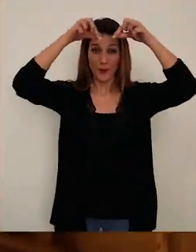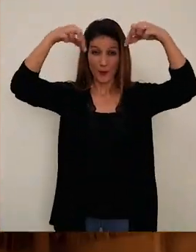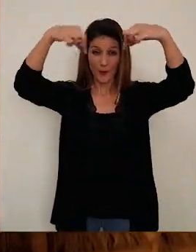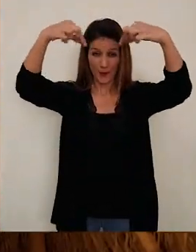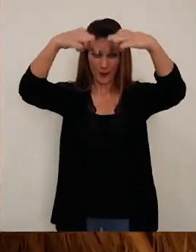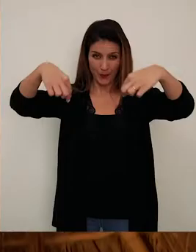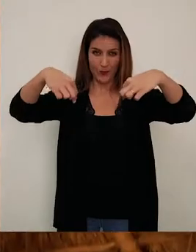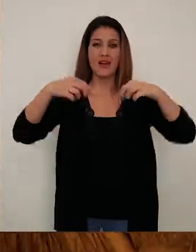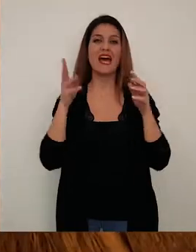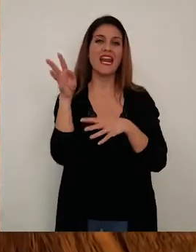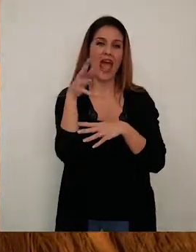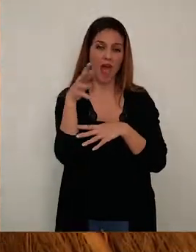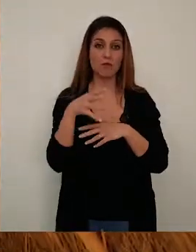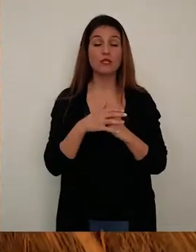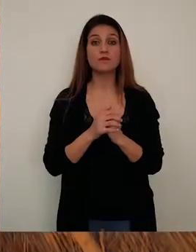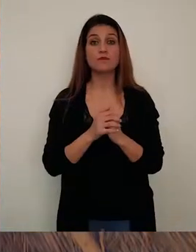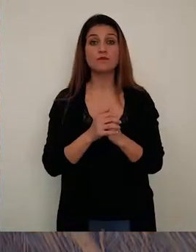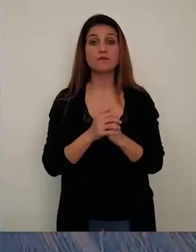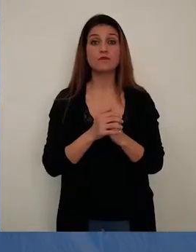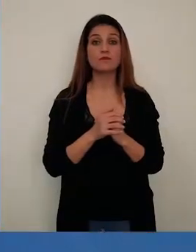con canne e rami.